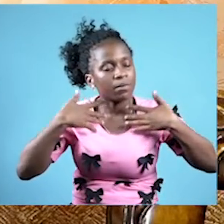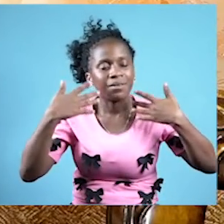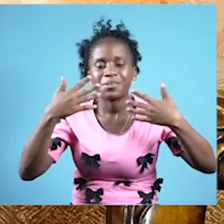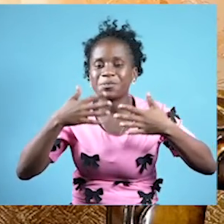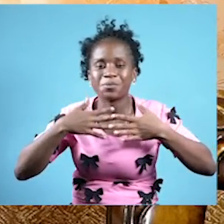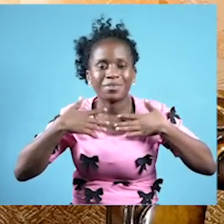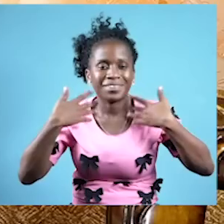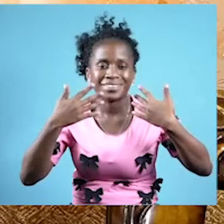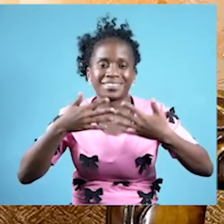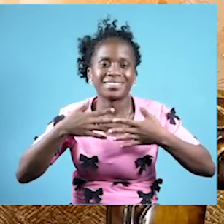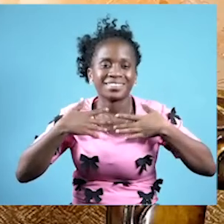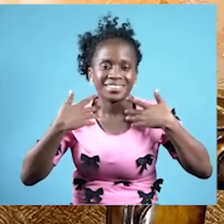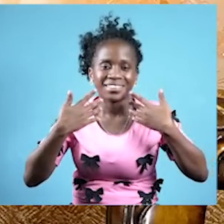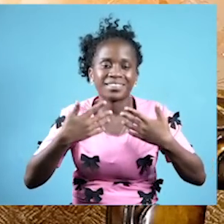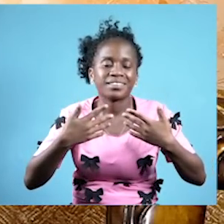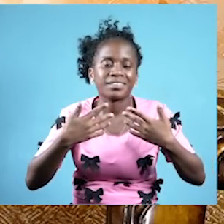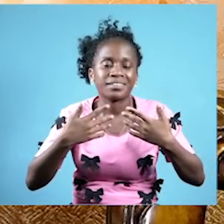mpaka sasa hivi